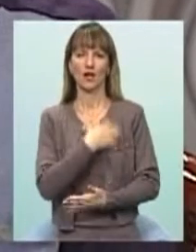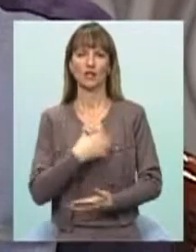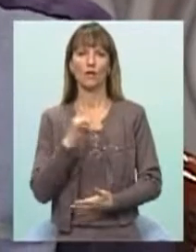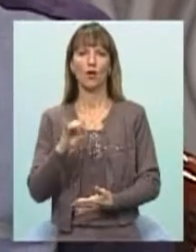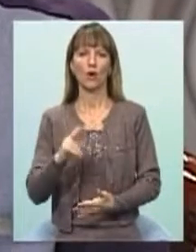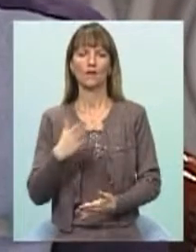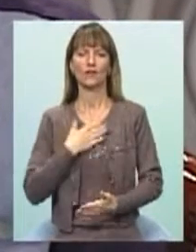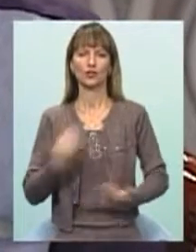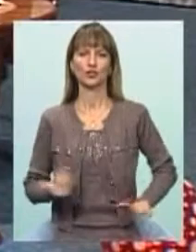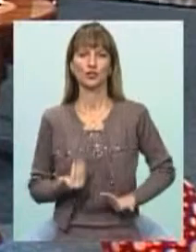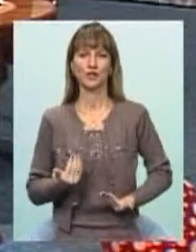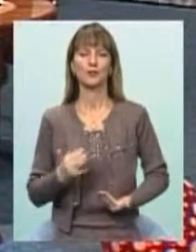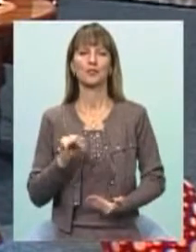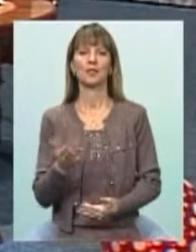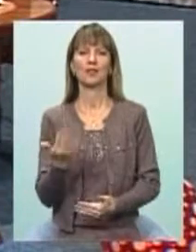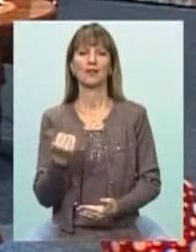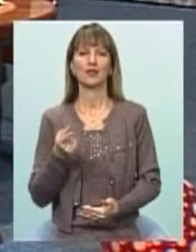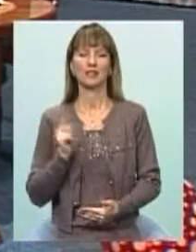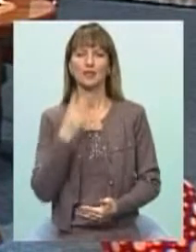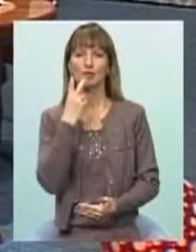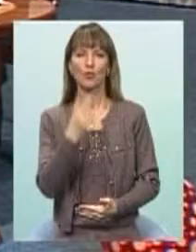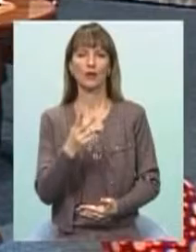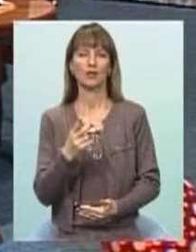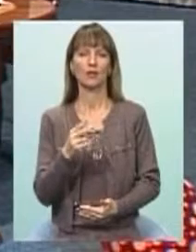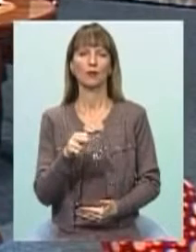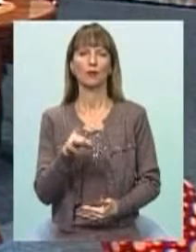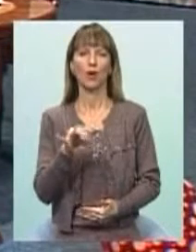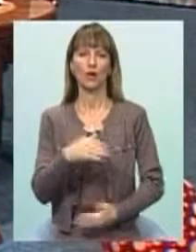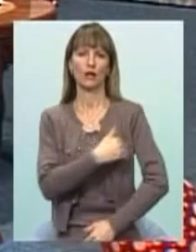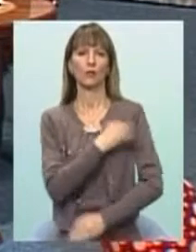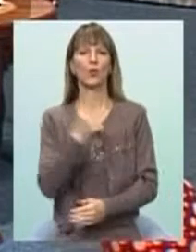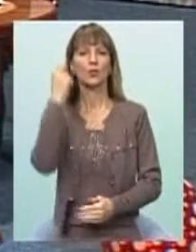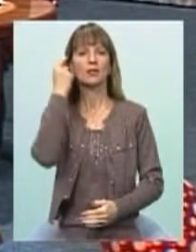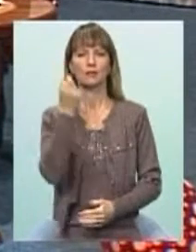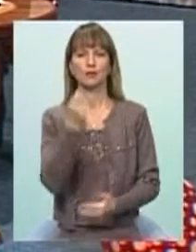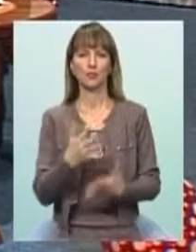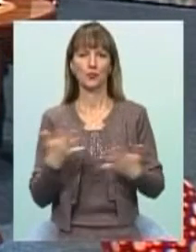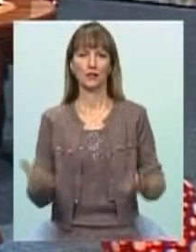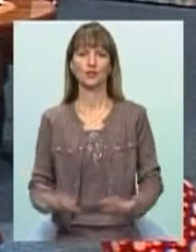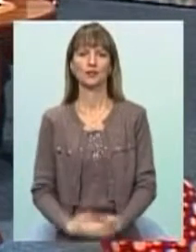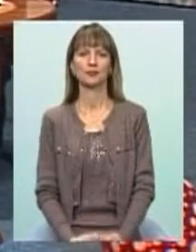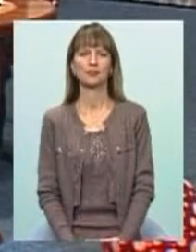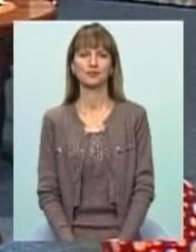роль, так? Так. Ну і давайте ж дійсно поглянемо про ці термометри і дізнаємося про них трішки більше.